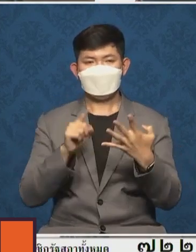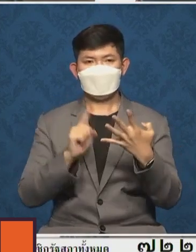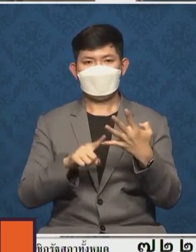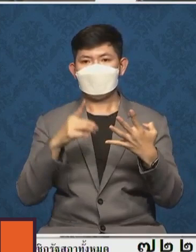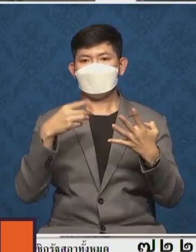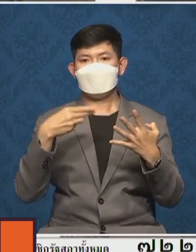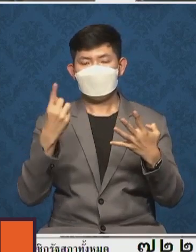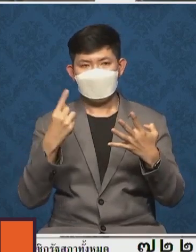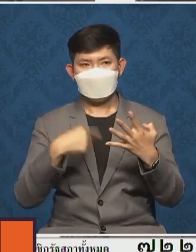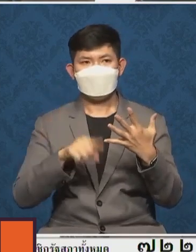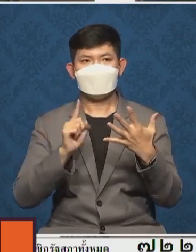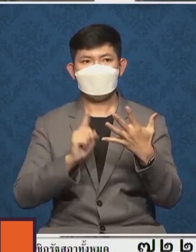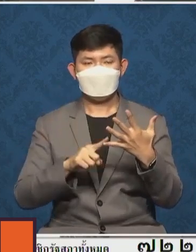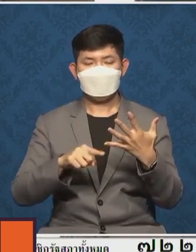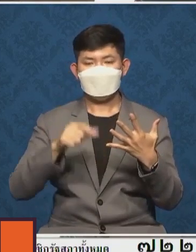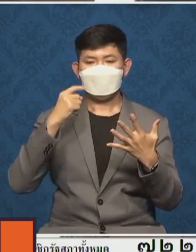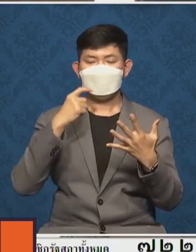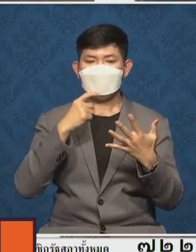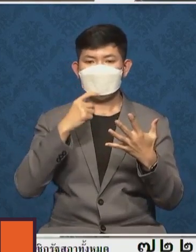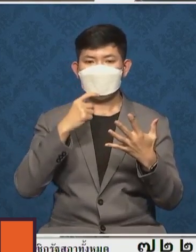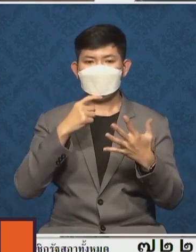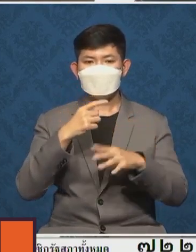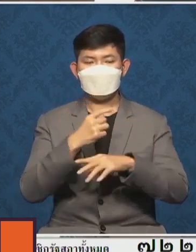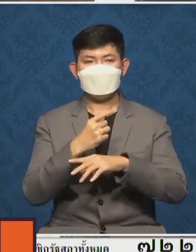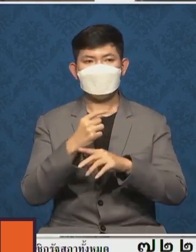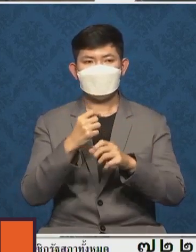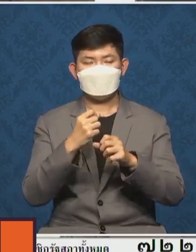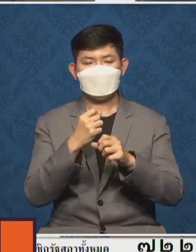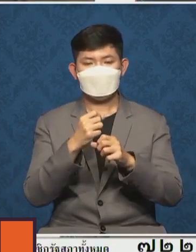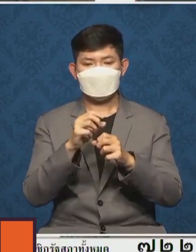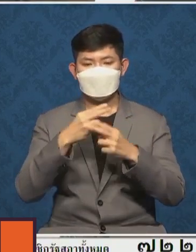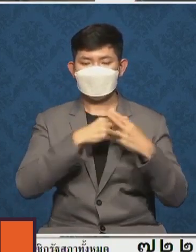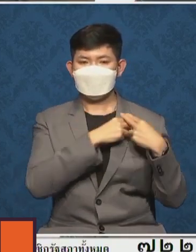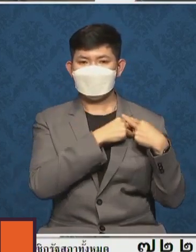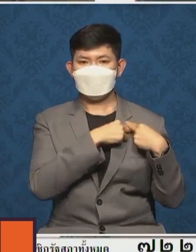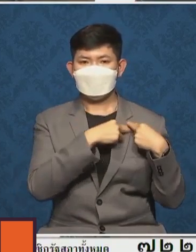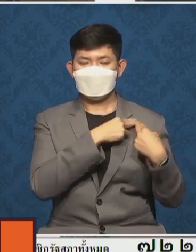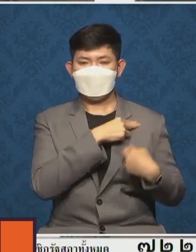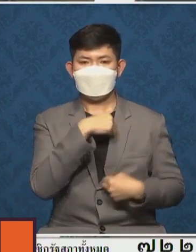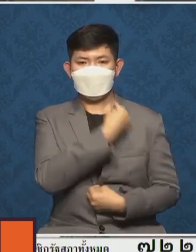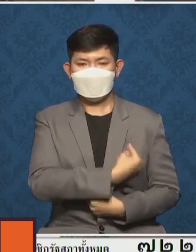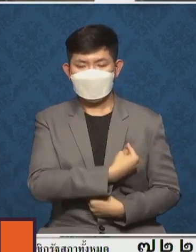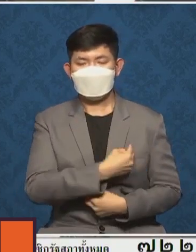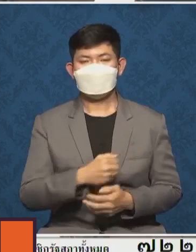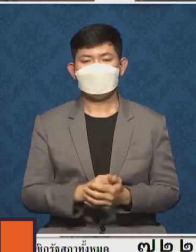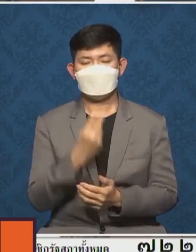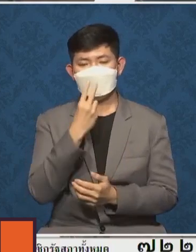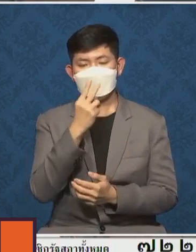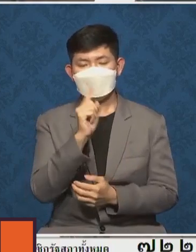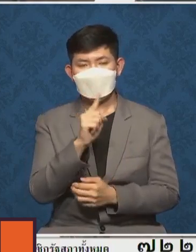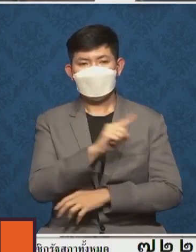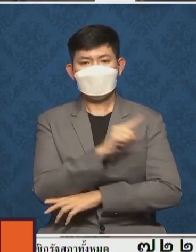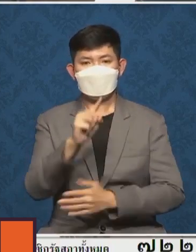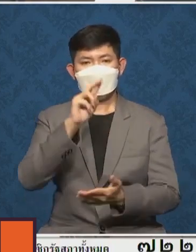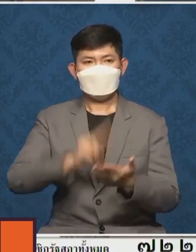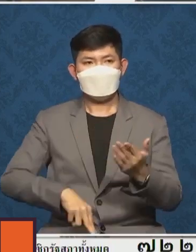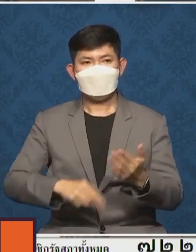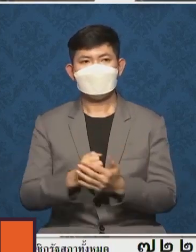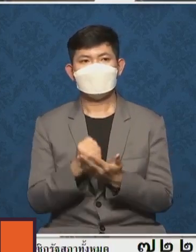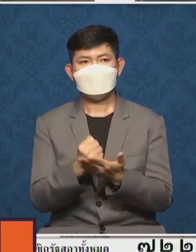ตุเกสหรือสวิตเซอร์แลนด์ซึ่งพวกเขาได้มีผลวิจัยออกมาชี้ชัดให้เห็นแล้วครับว่าระบบวันปรับแบบนี้จะช่วยให้ทำให้